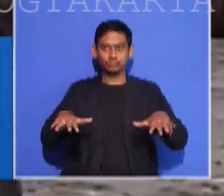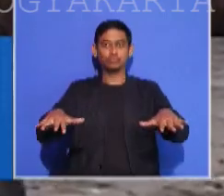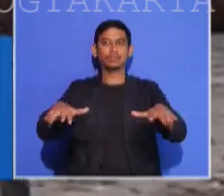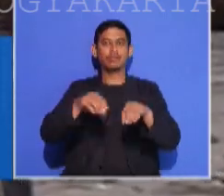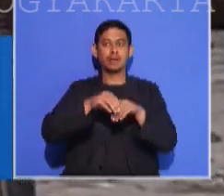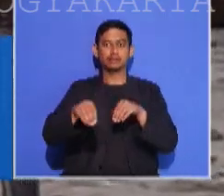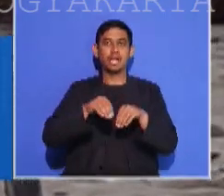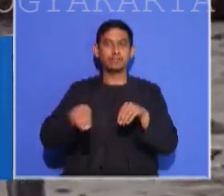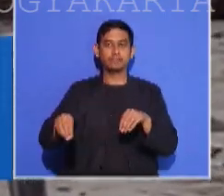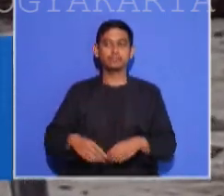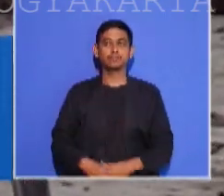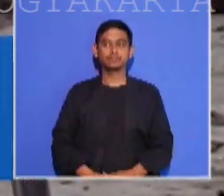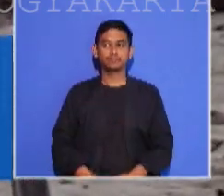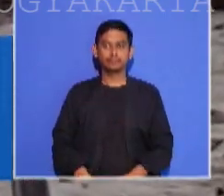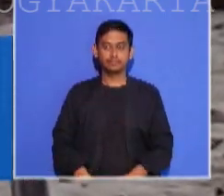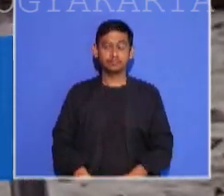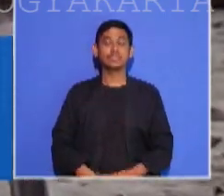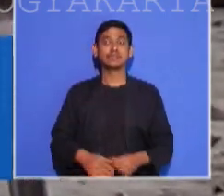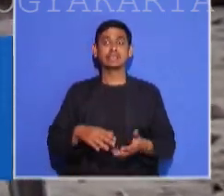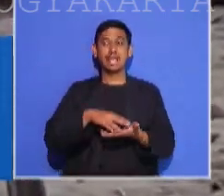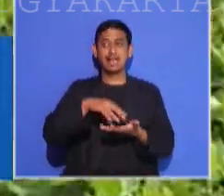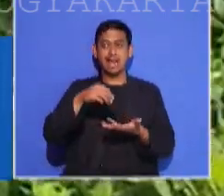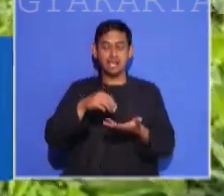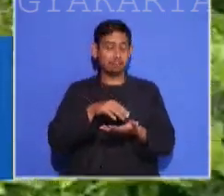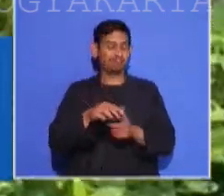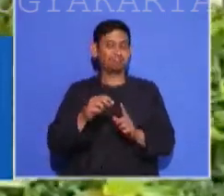pesisir seganten menika boten kawon kalian taneman ingkang